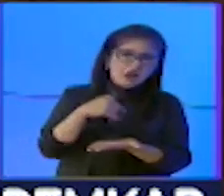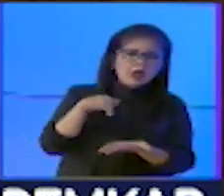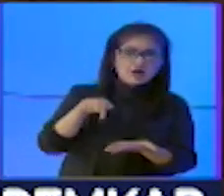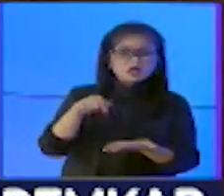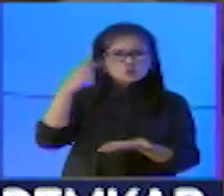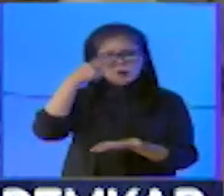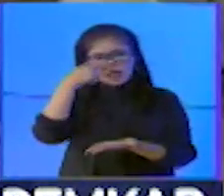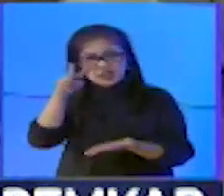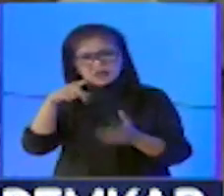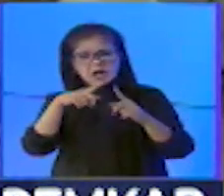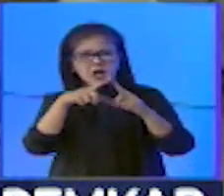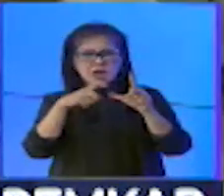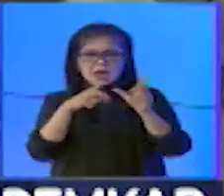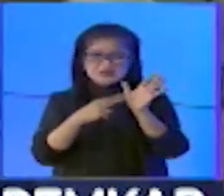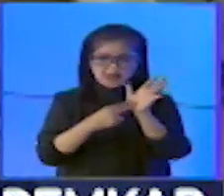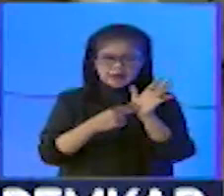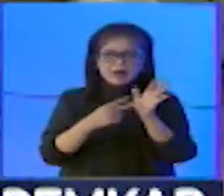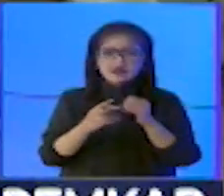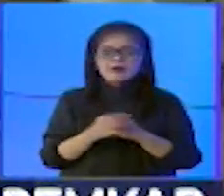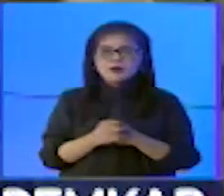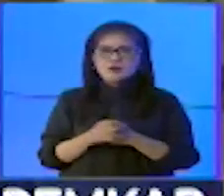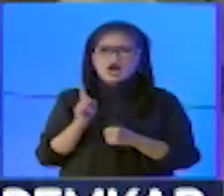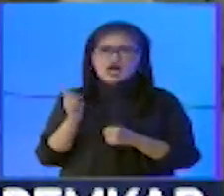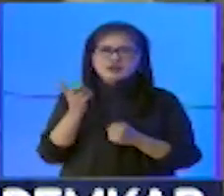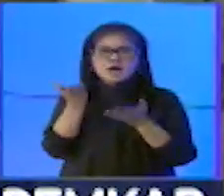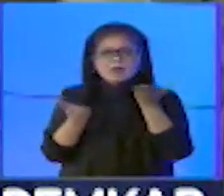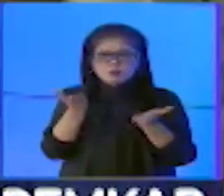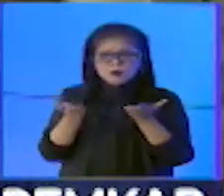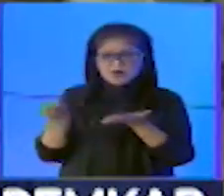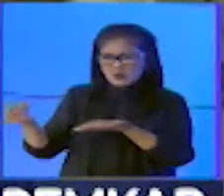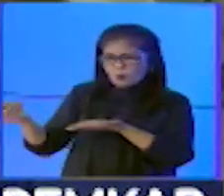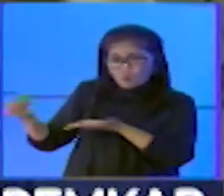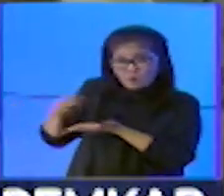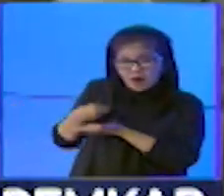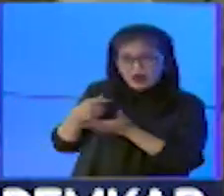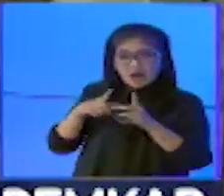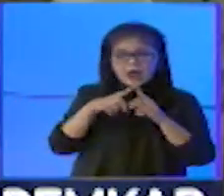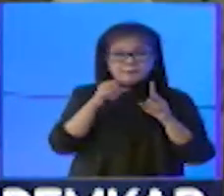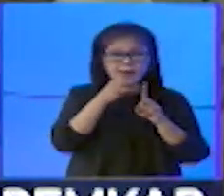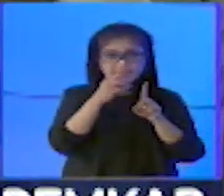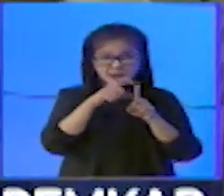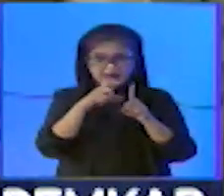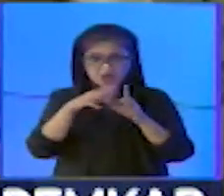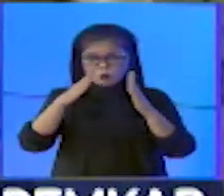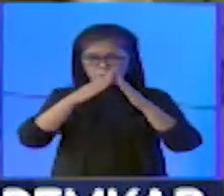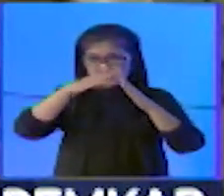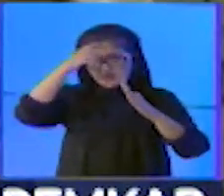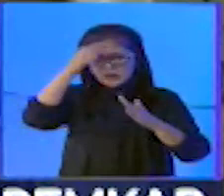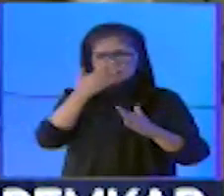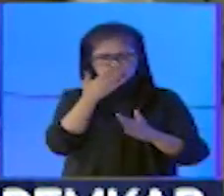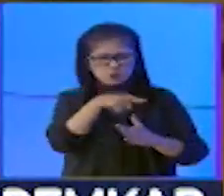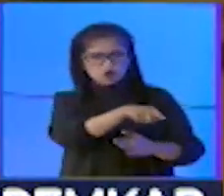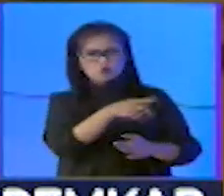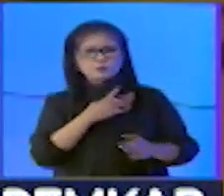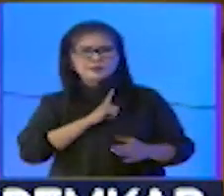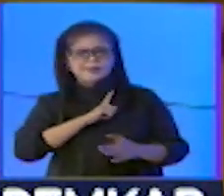Kabupaten Jember. Selain itu, adanya indikasi aliran dana APBD ke rumah sakit milik Faida. Upaya